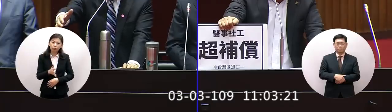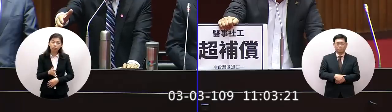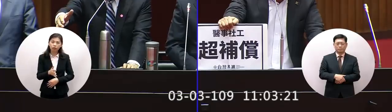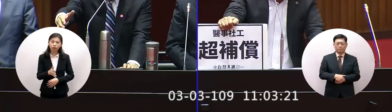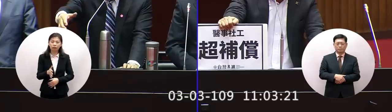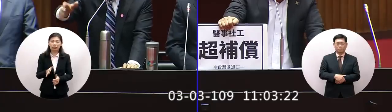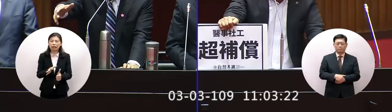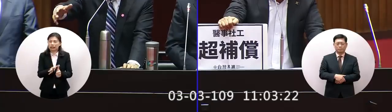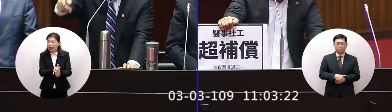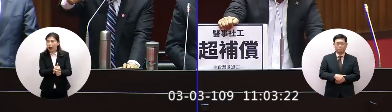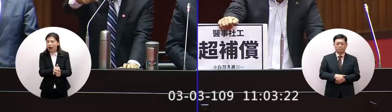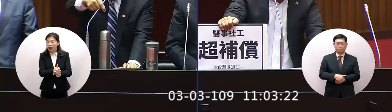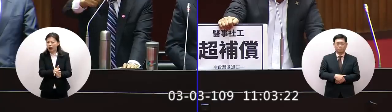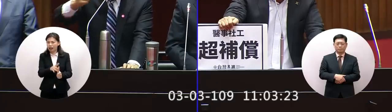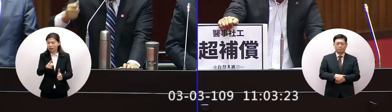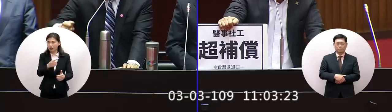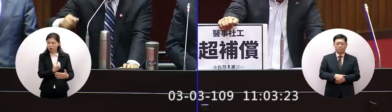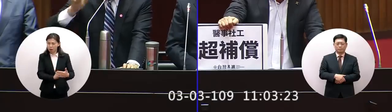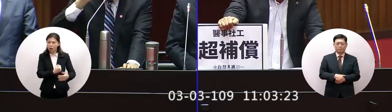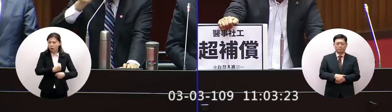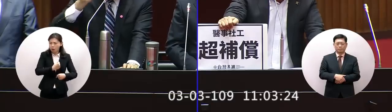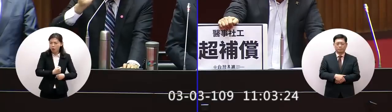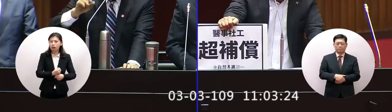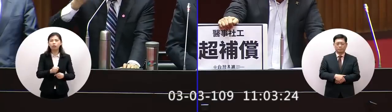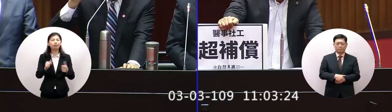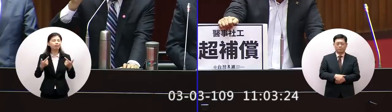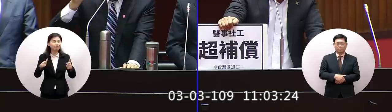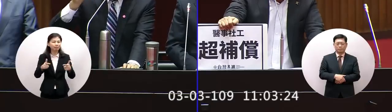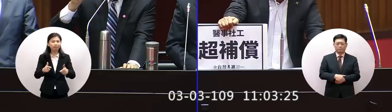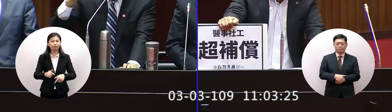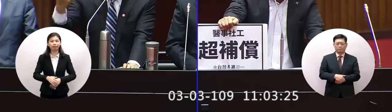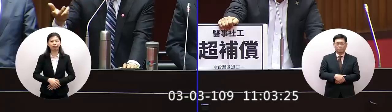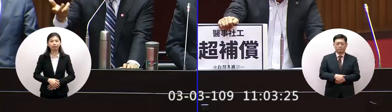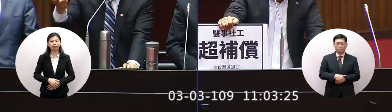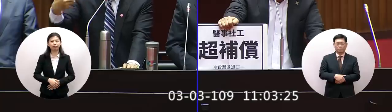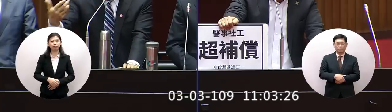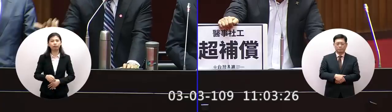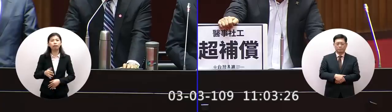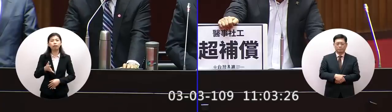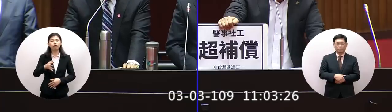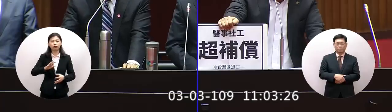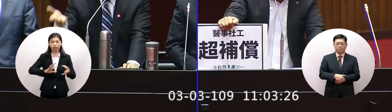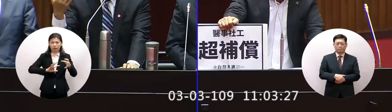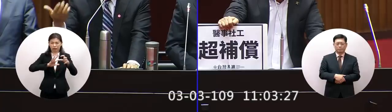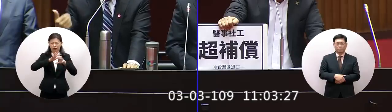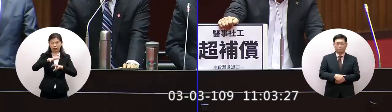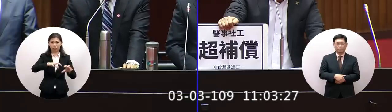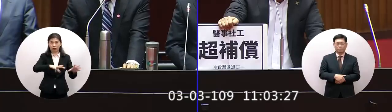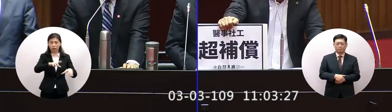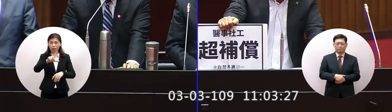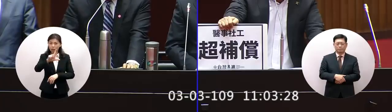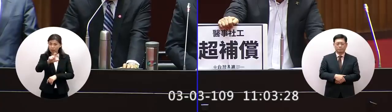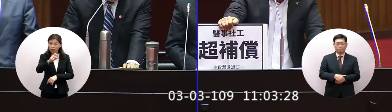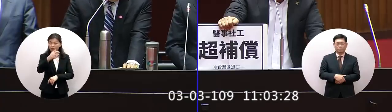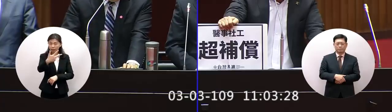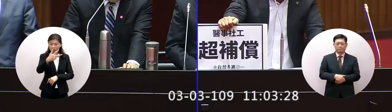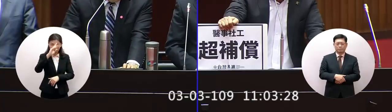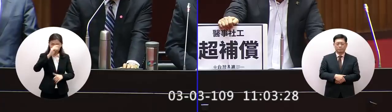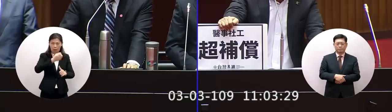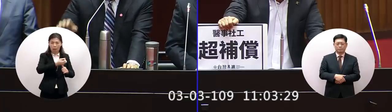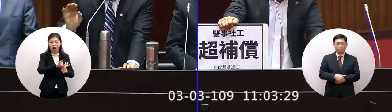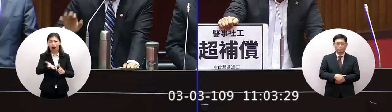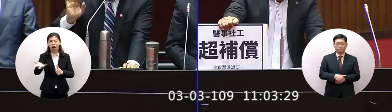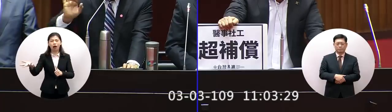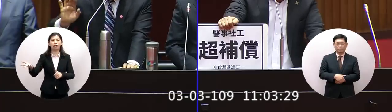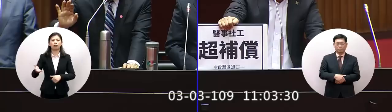讲要甲限制讲，哈，你都一定踮遮做工课，唔是，因为真全世界67国拢已经有疫情介严